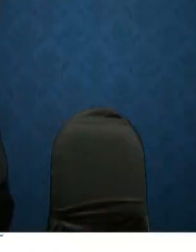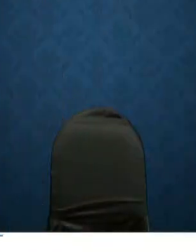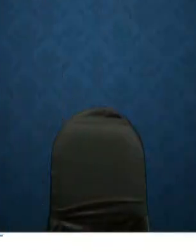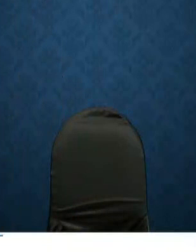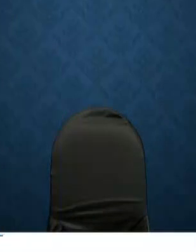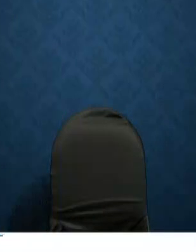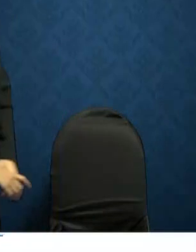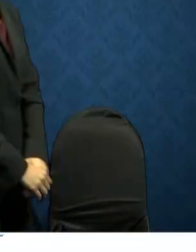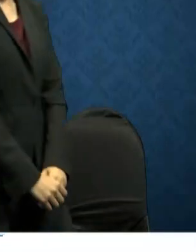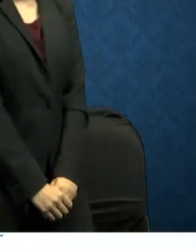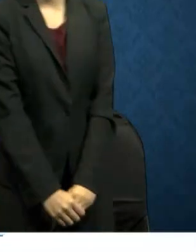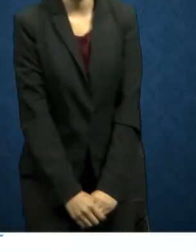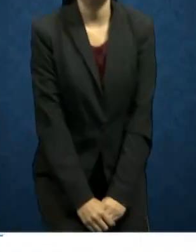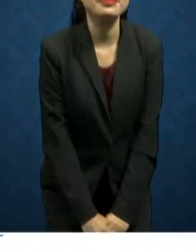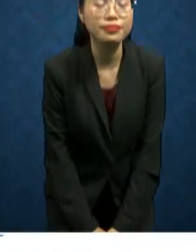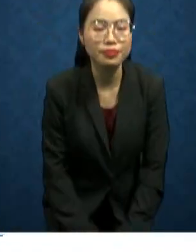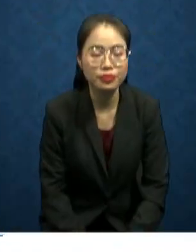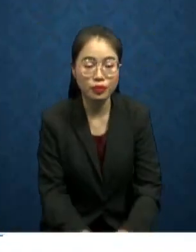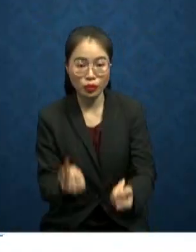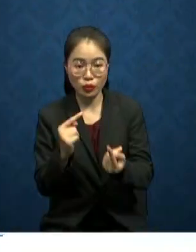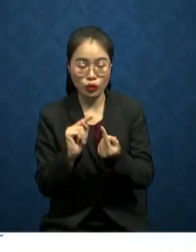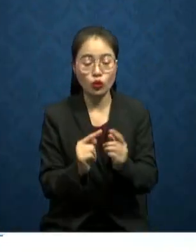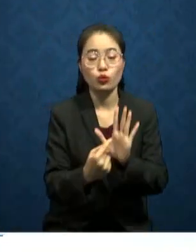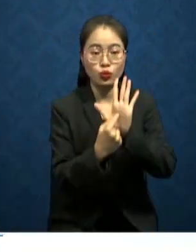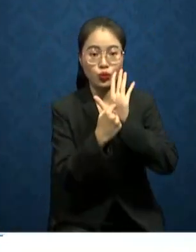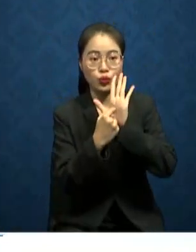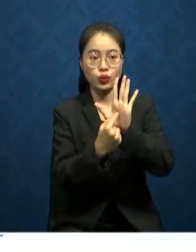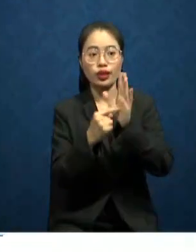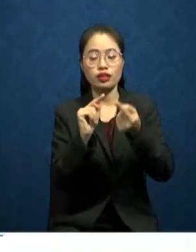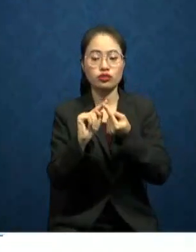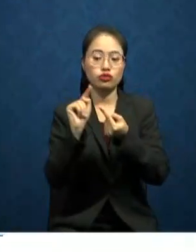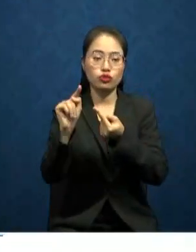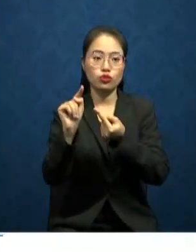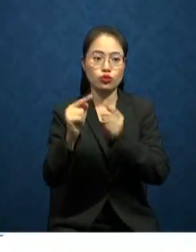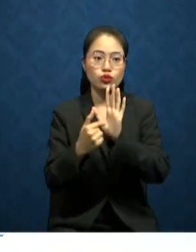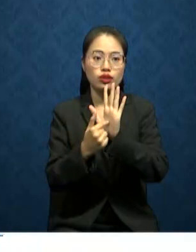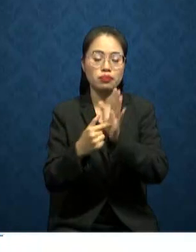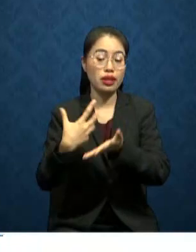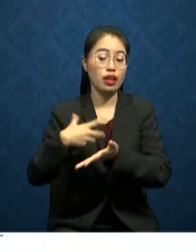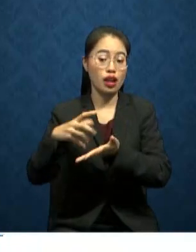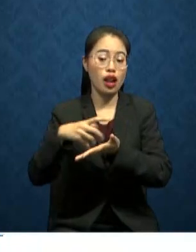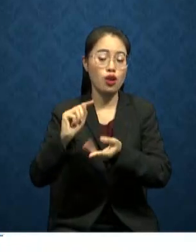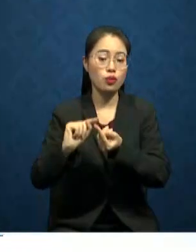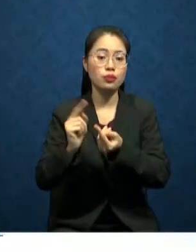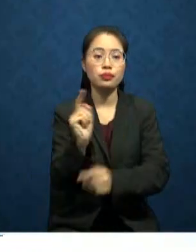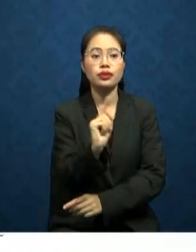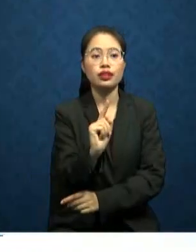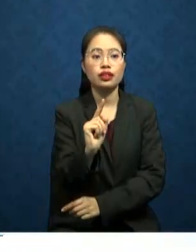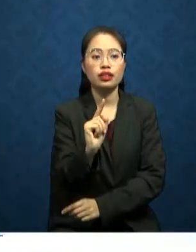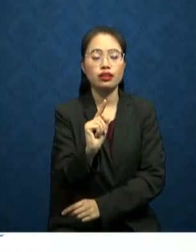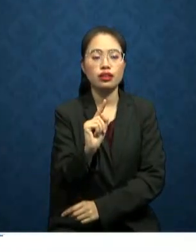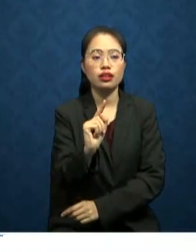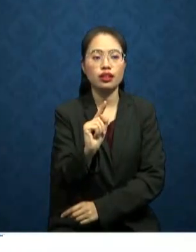เอ่อในในภาพของเอ่อคดีทุจริตเอ่ออย่างอย่าที่นำเรียนครับท่านว่ามีการเอ่อ